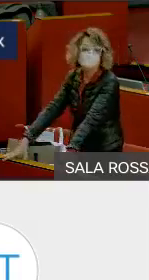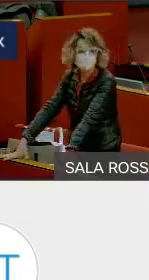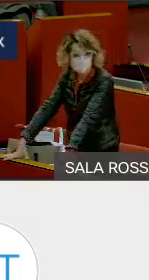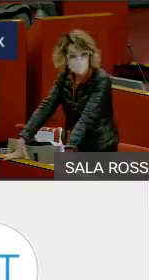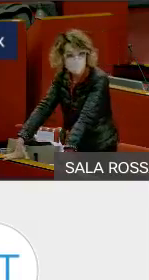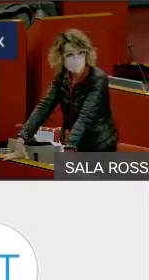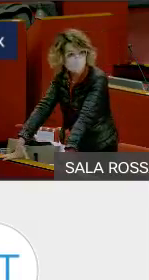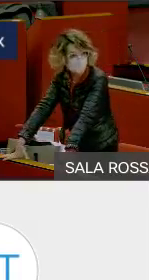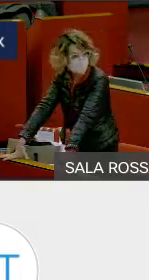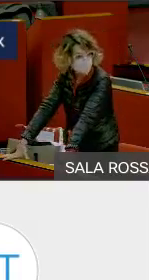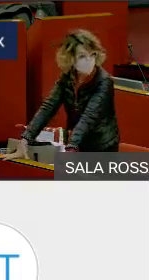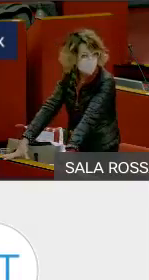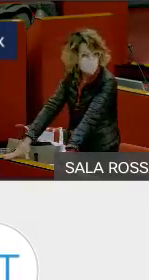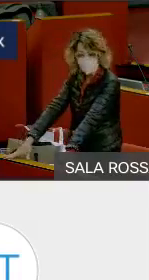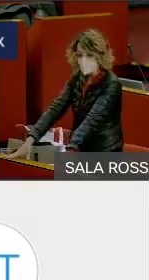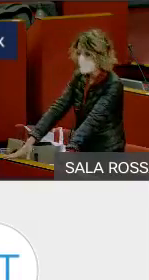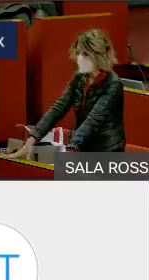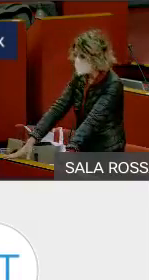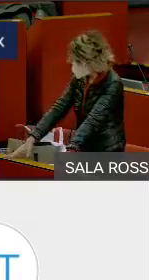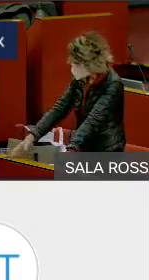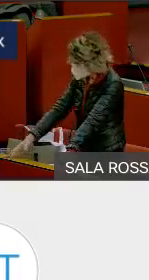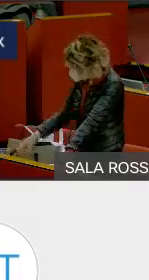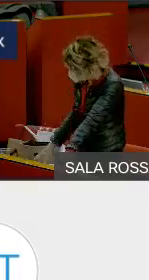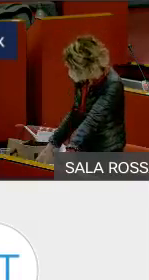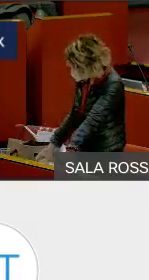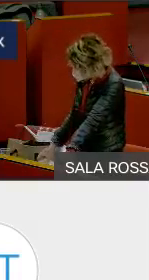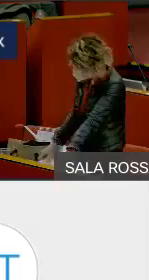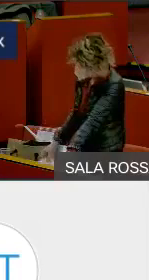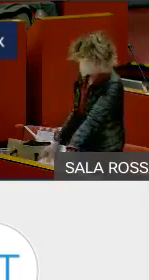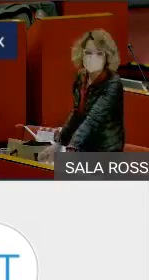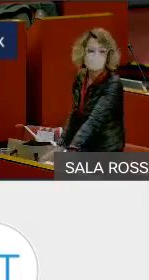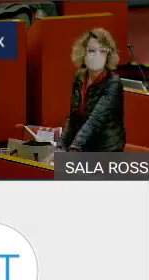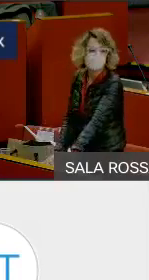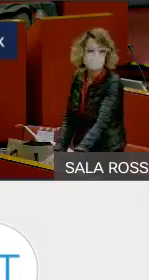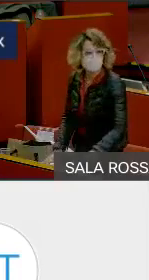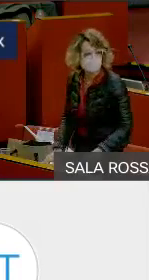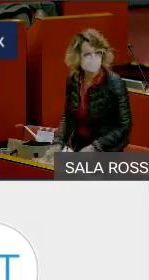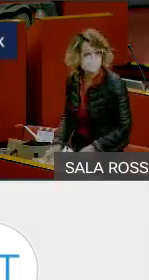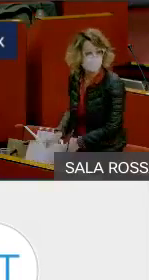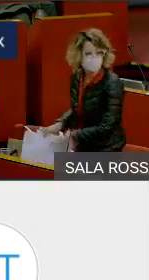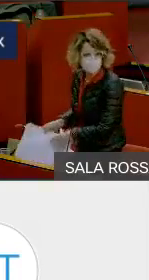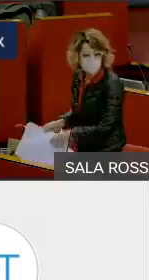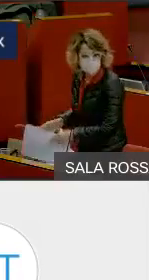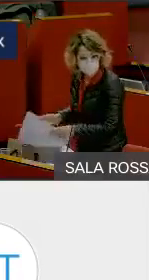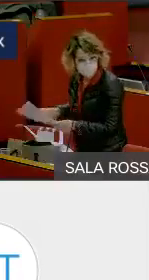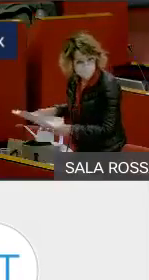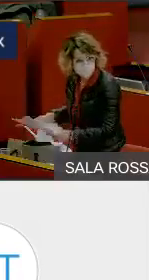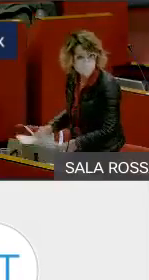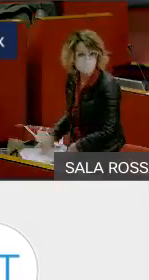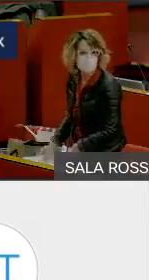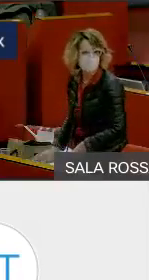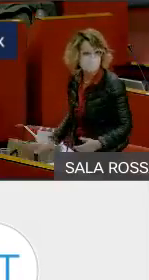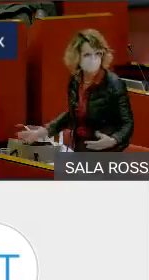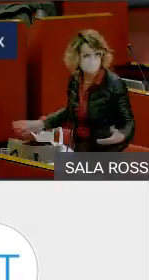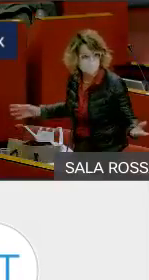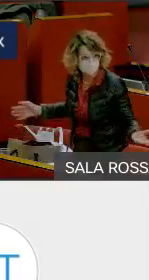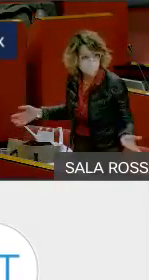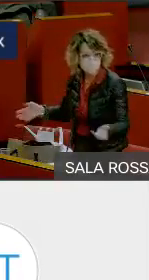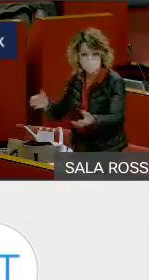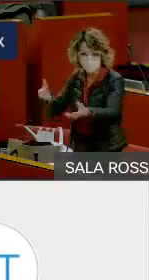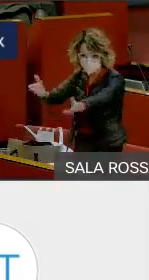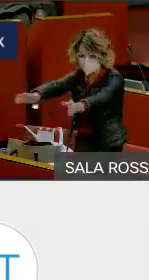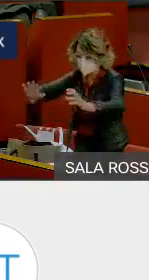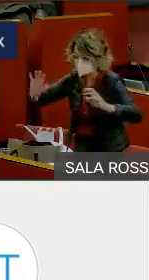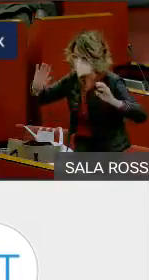quanto accaduto delle commissioni consiliari a quanta addirittura accaduto della del leggere la partecipazione a intestardì come la regione la città